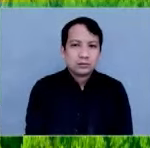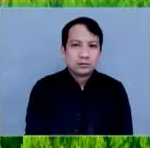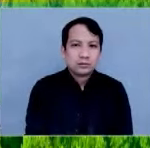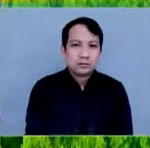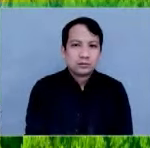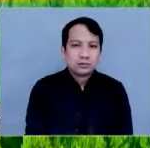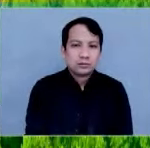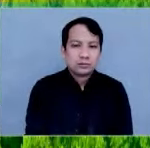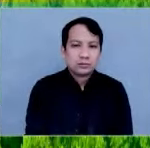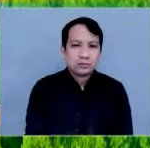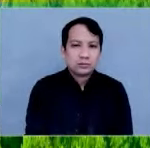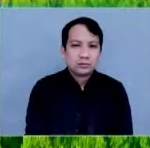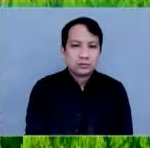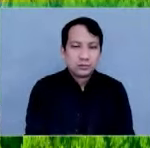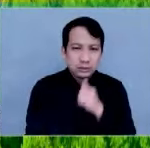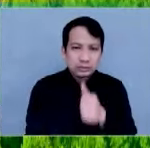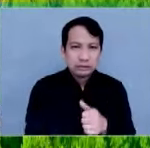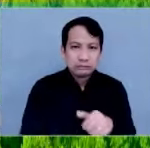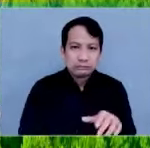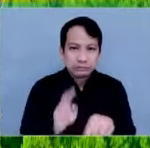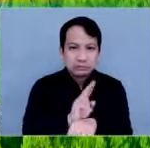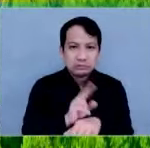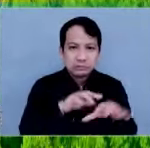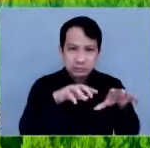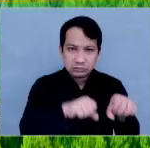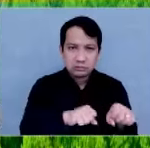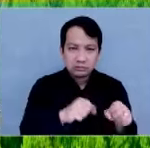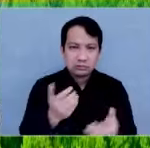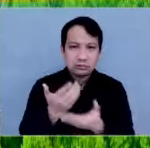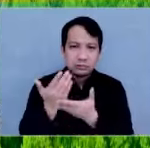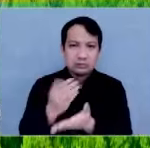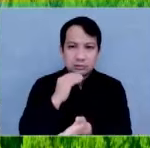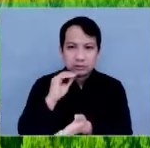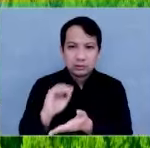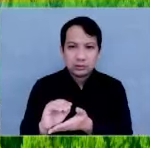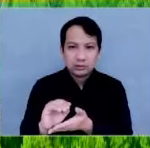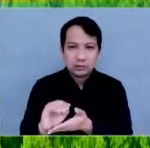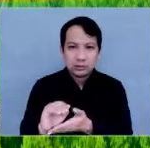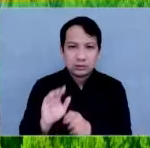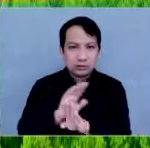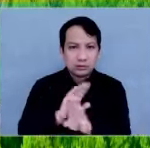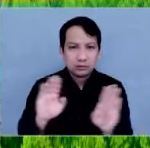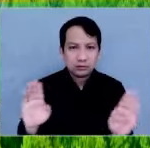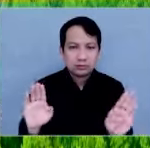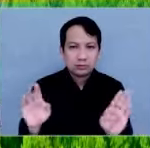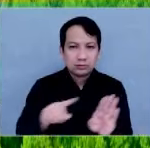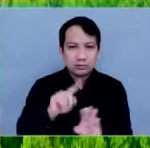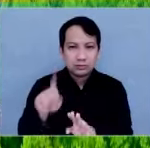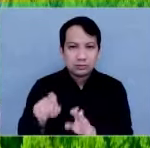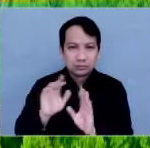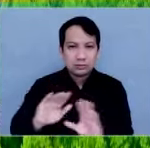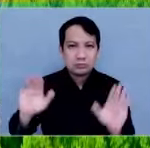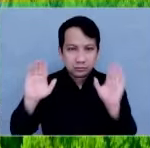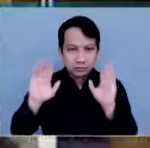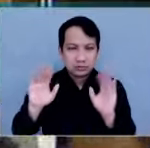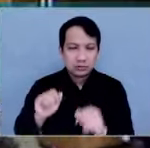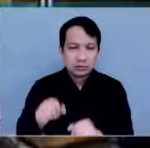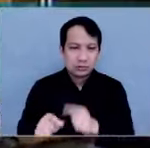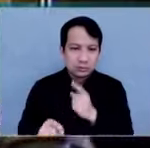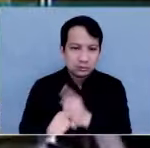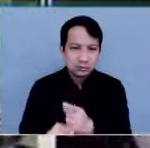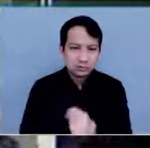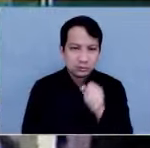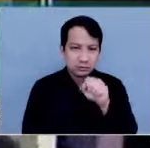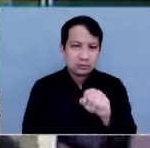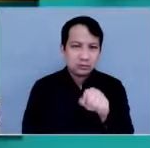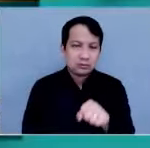but you were saying kanina na, well, of course, kasi sinerve yung warrant, you were saying kanina na there's no question, he surrendered.